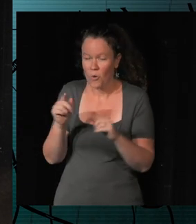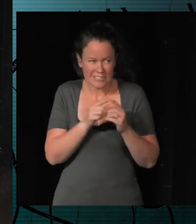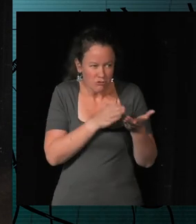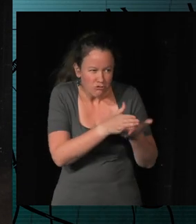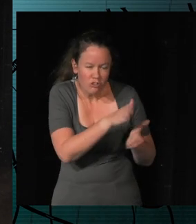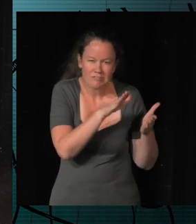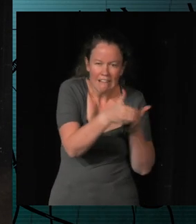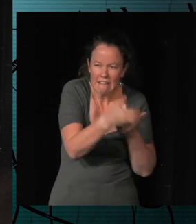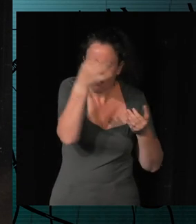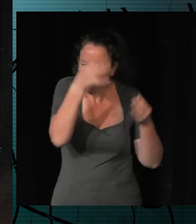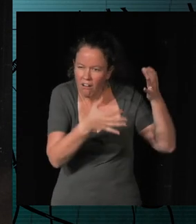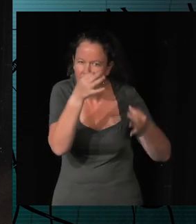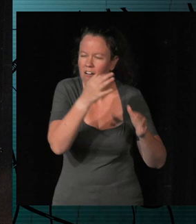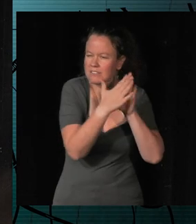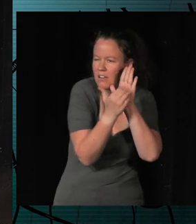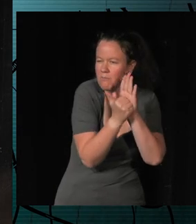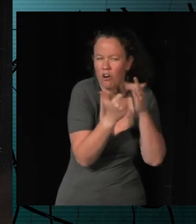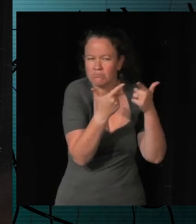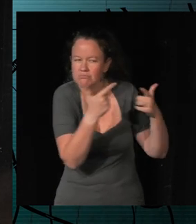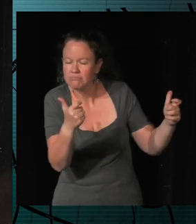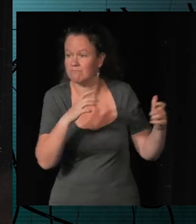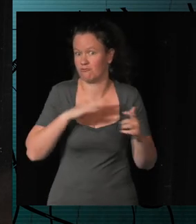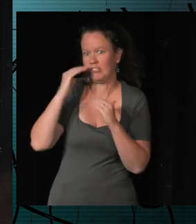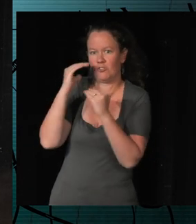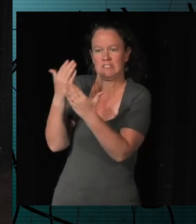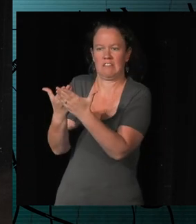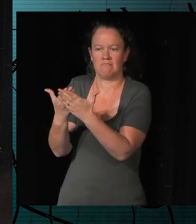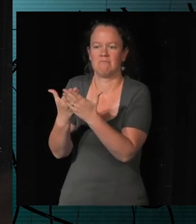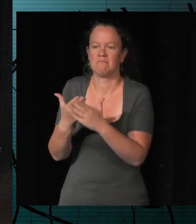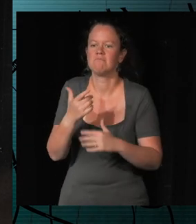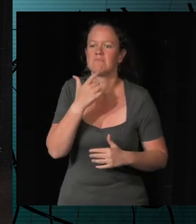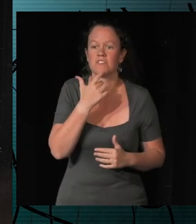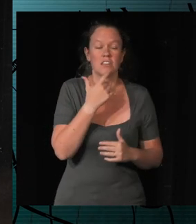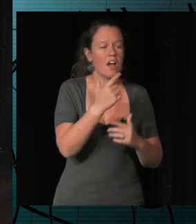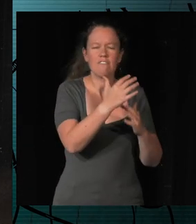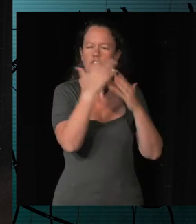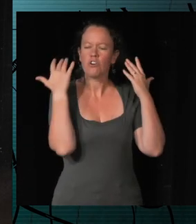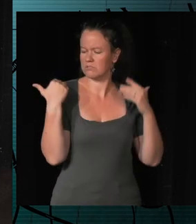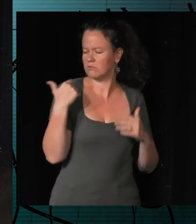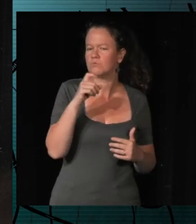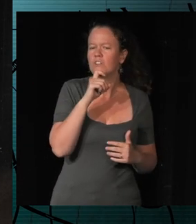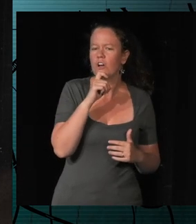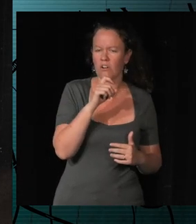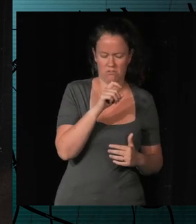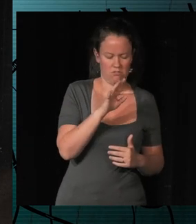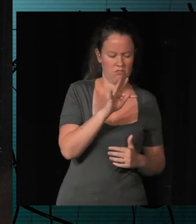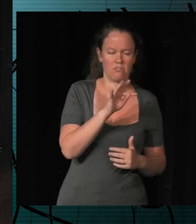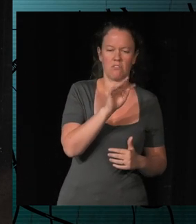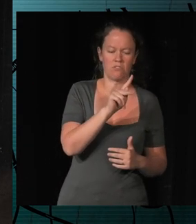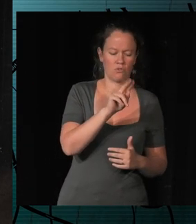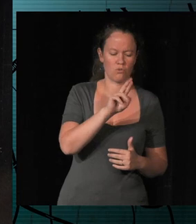ça fait appel à plein de trucs que j'aime que ce ce soitf les influences dont tu parlais tout à l'heure que ce soit du chronomer ou même moi je vois vachement de Clive Barker aussi dedans